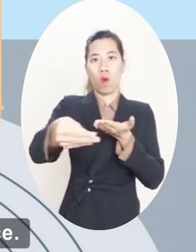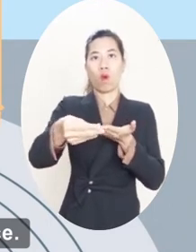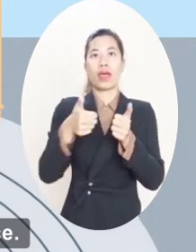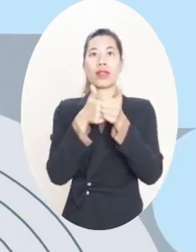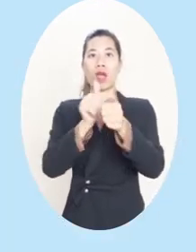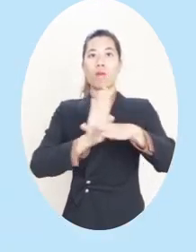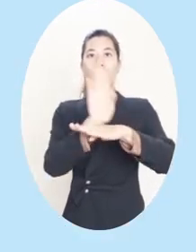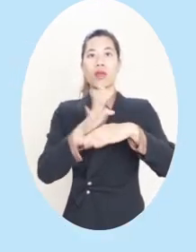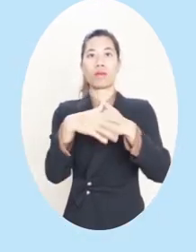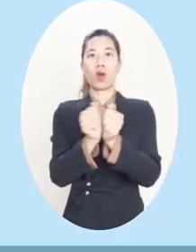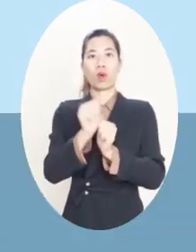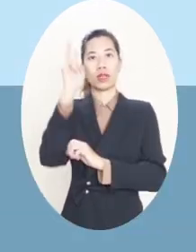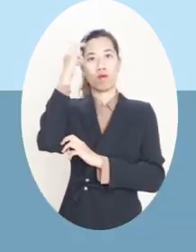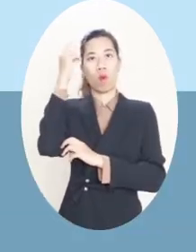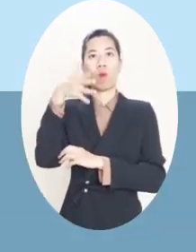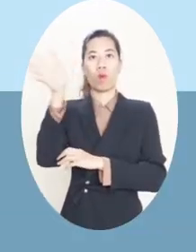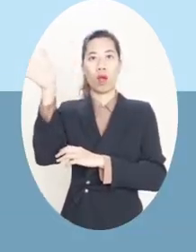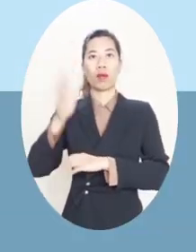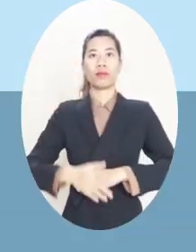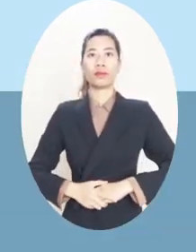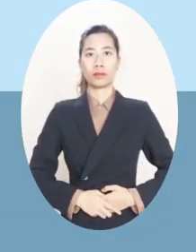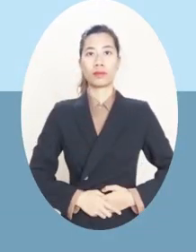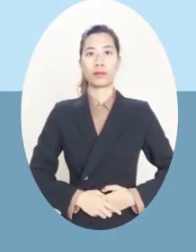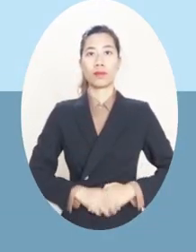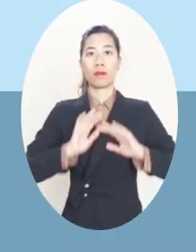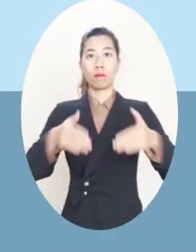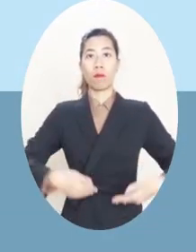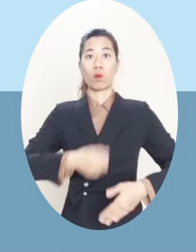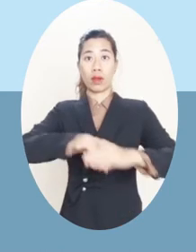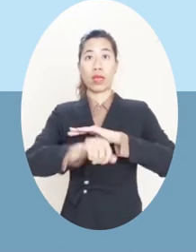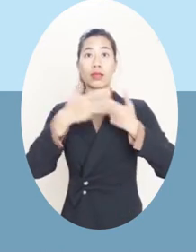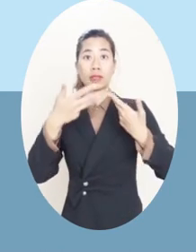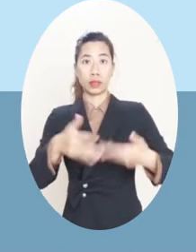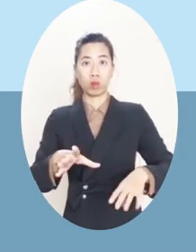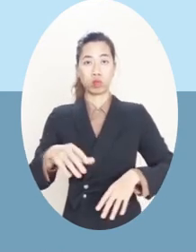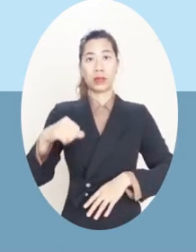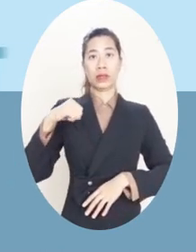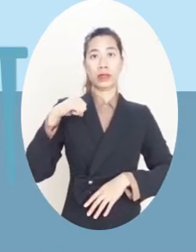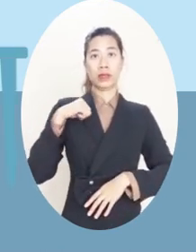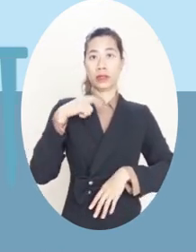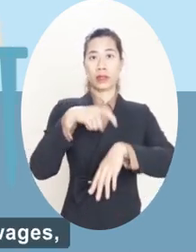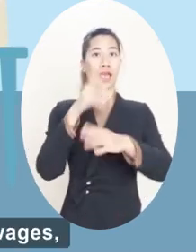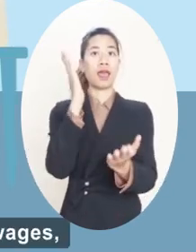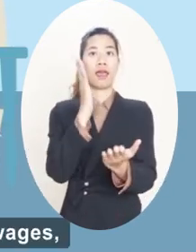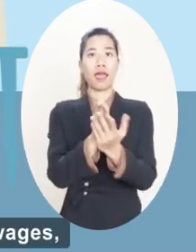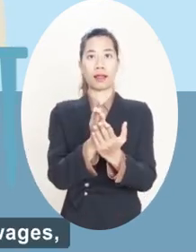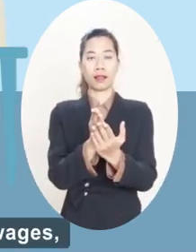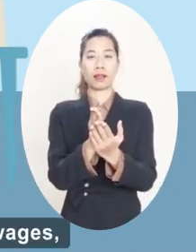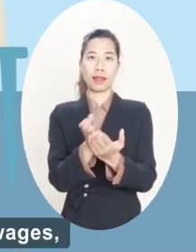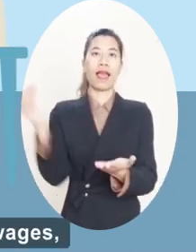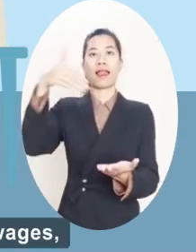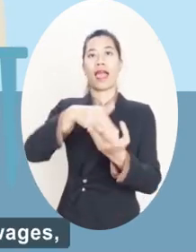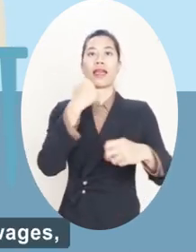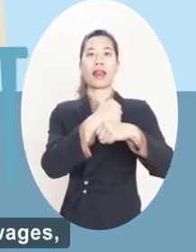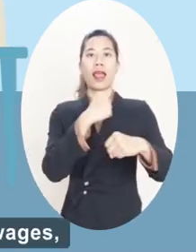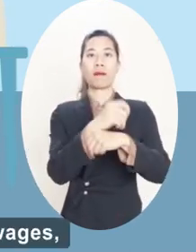bảo hiểm xã hội. Người lao động cả nam và nữ được bảo đảm việc làm cũ khi trở lại làm việc sau khi hết thời gian nghỉ